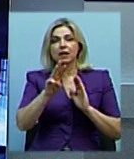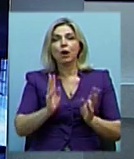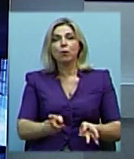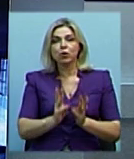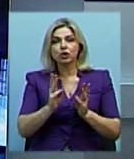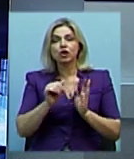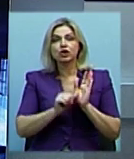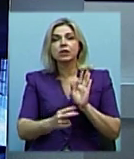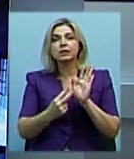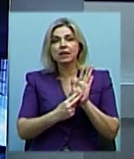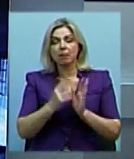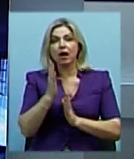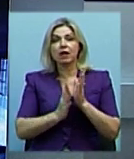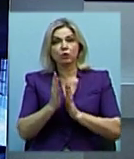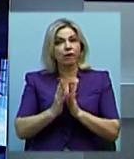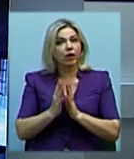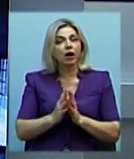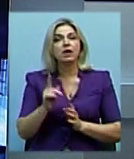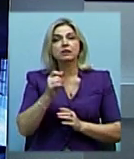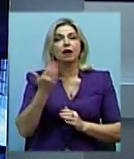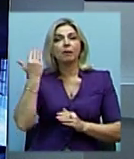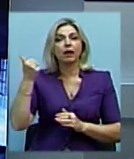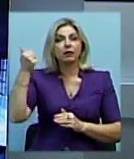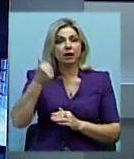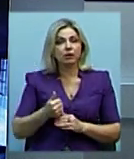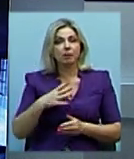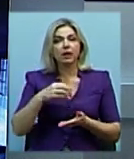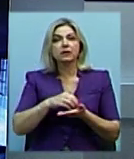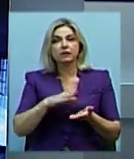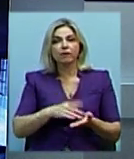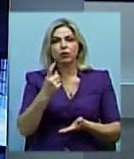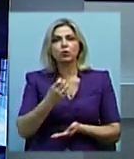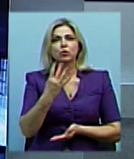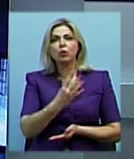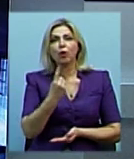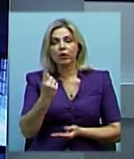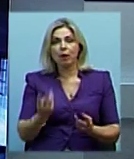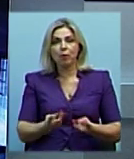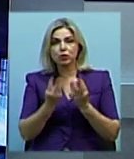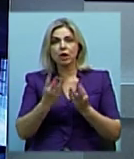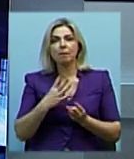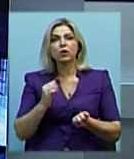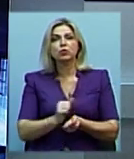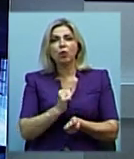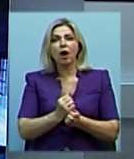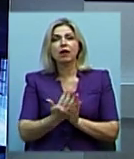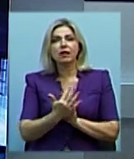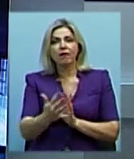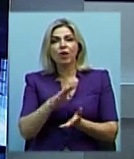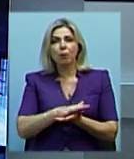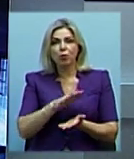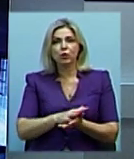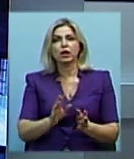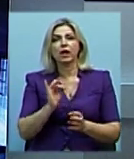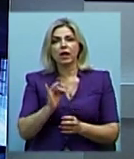них 67 в лісових масивах. За минулий тиждень зафіксовано 141 пожежу. Горіла суха трава, сміття, чагарники